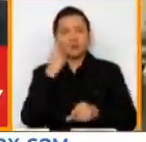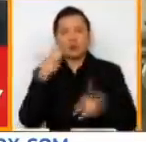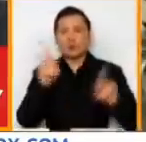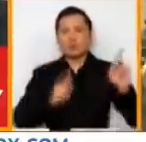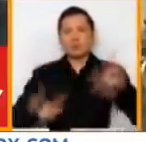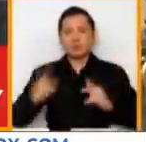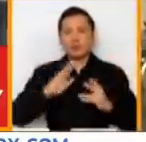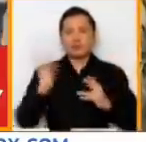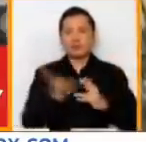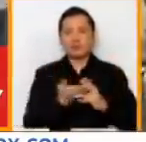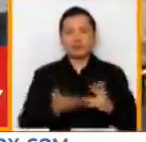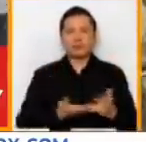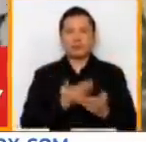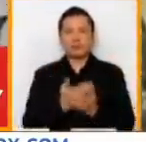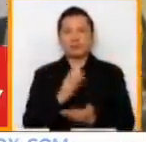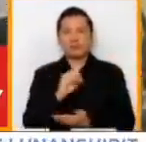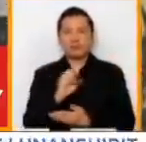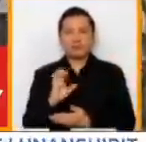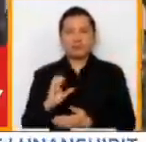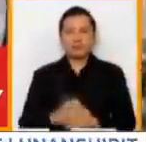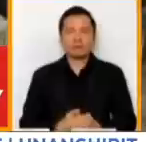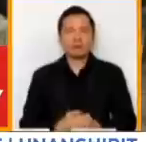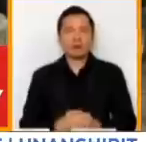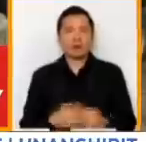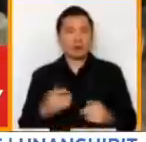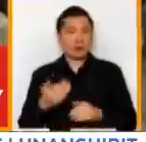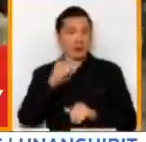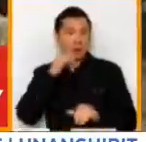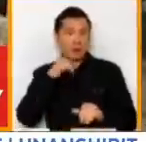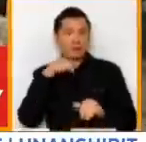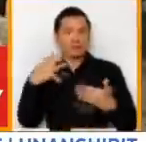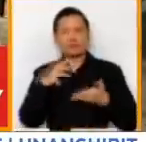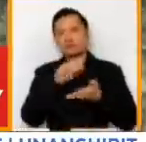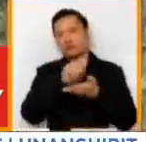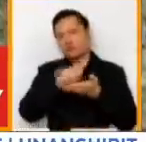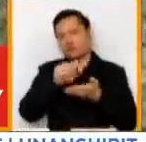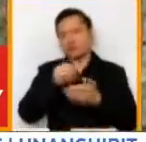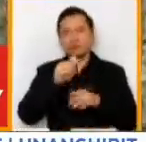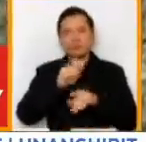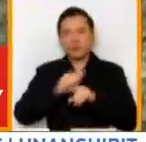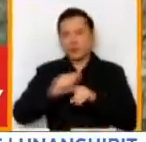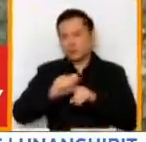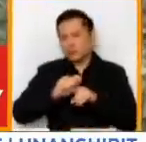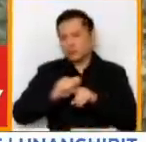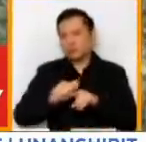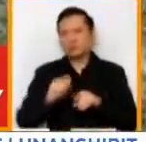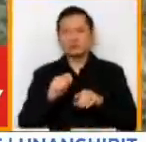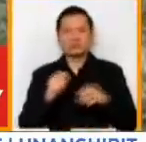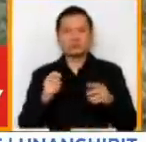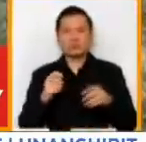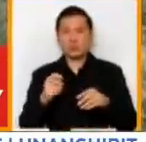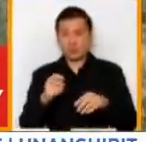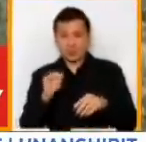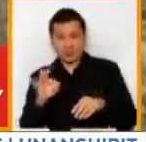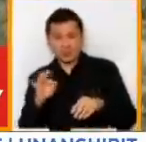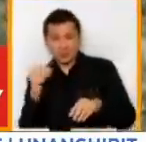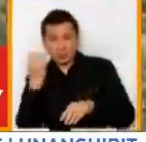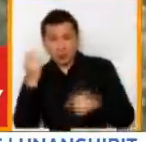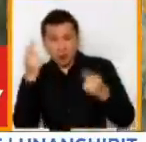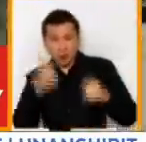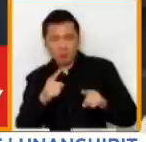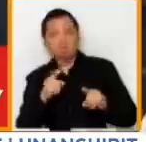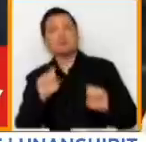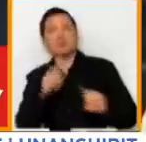araw. Kahapon nagsagawa ng simulation exercise ang mga otoridad para sa pagresponde sa oras ng emergency.